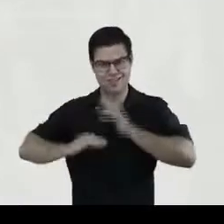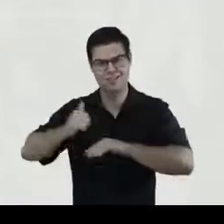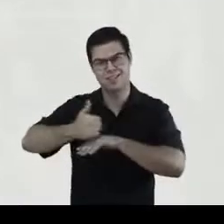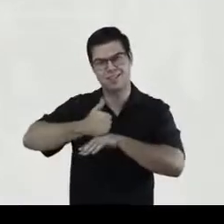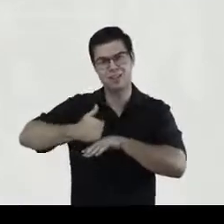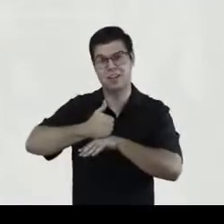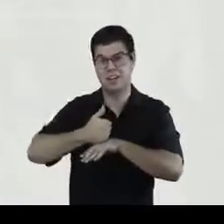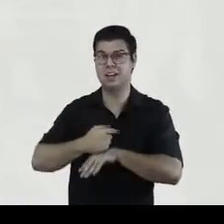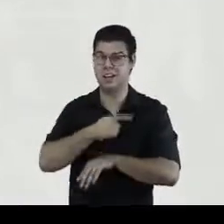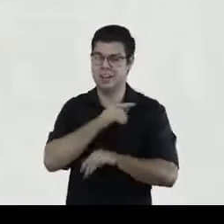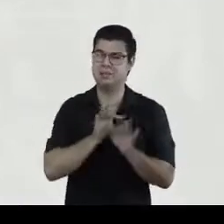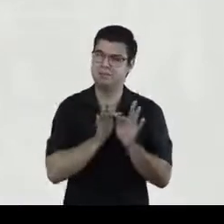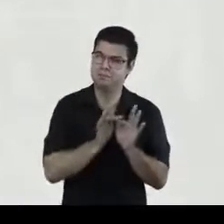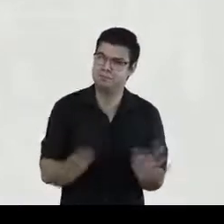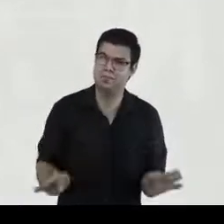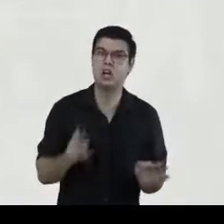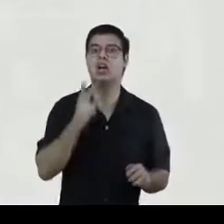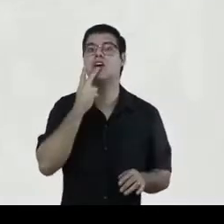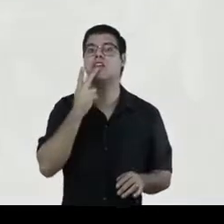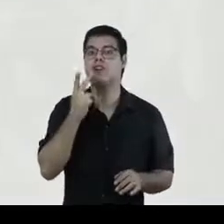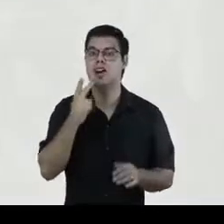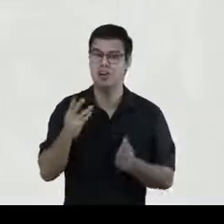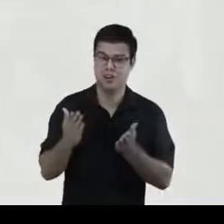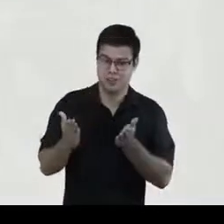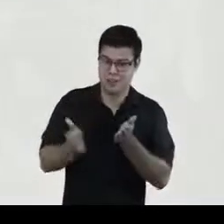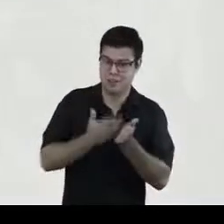gilottée. Suivante.